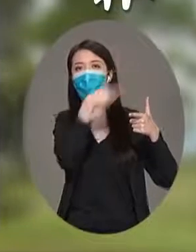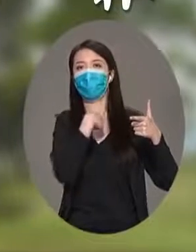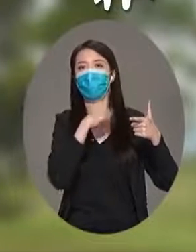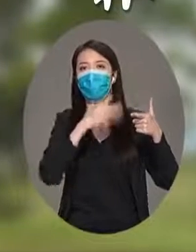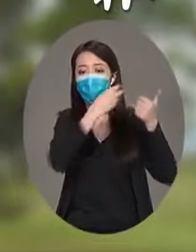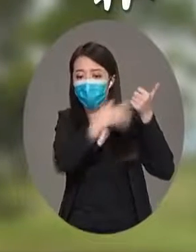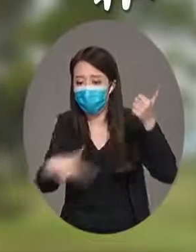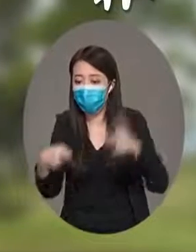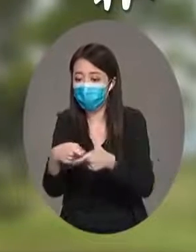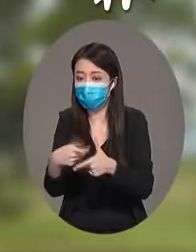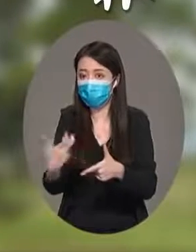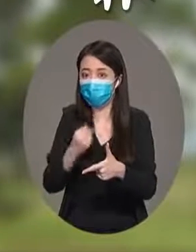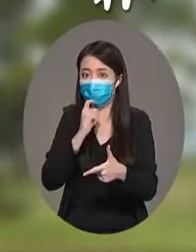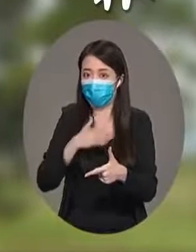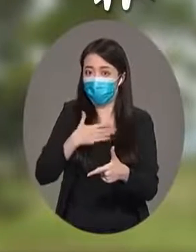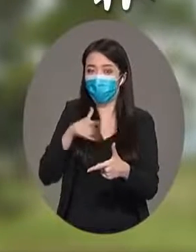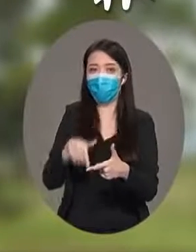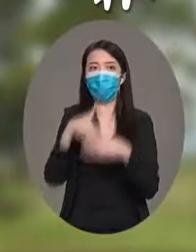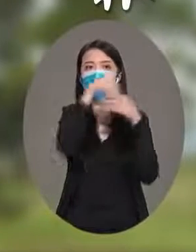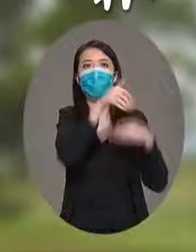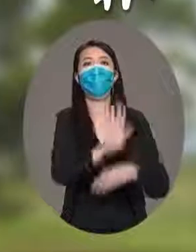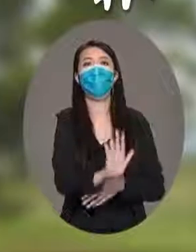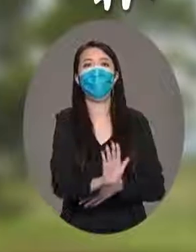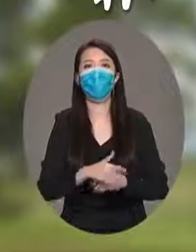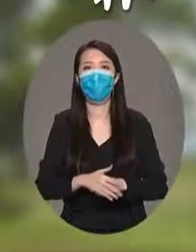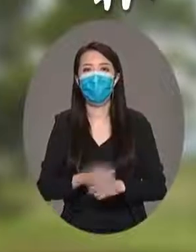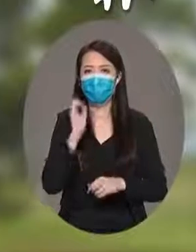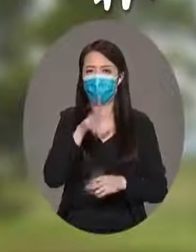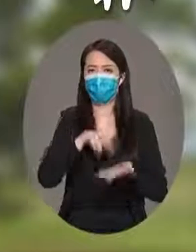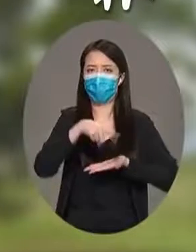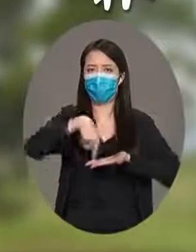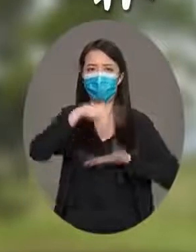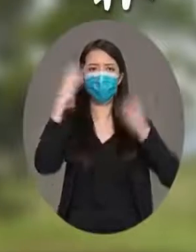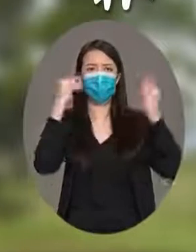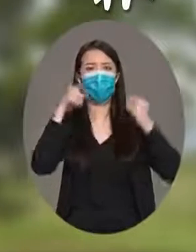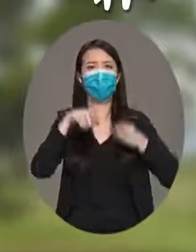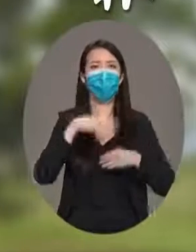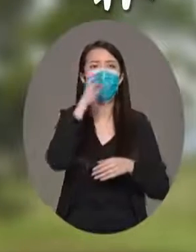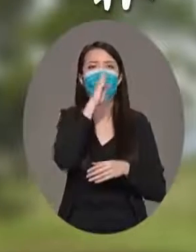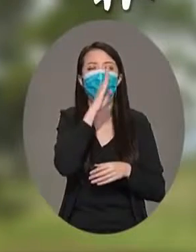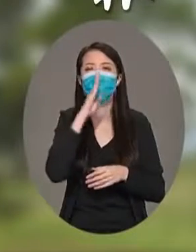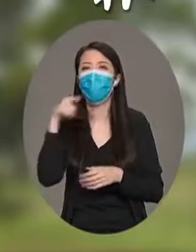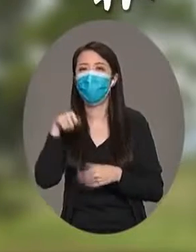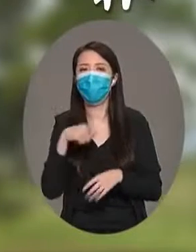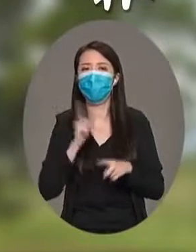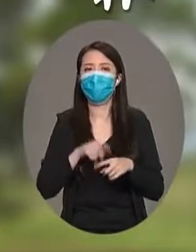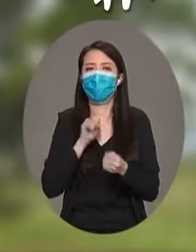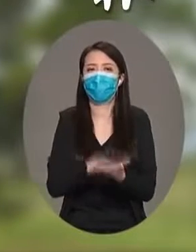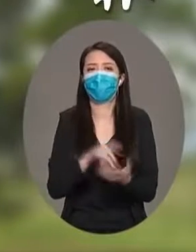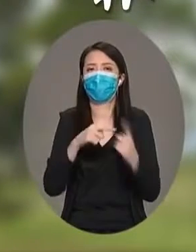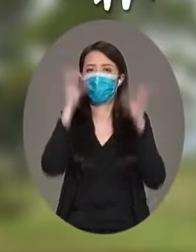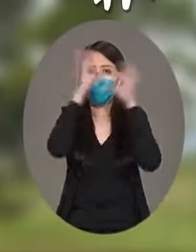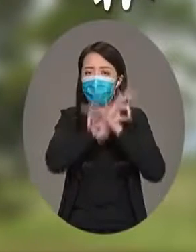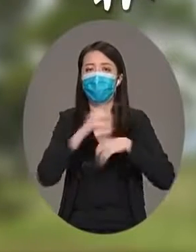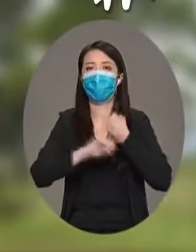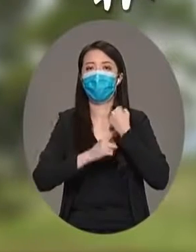級子公司股權持有和變動，批評立場新聞的報導炒作有誤導成分，律師將